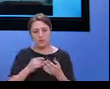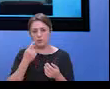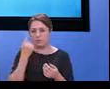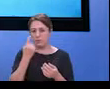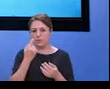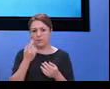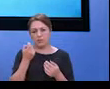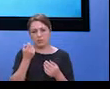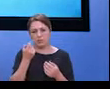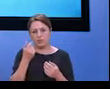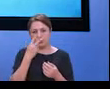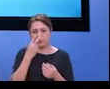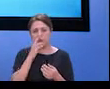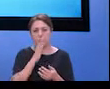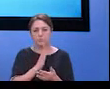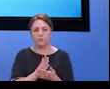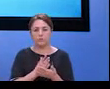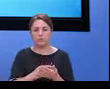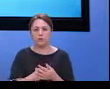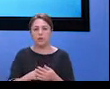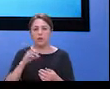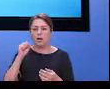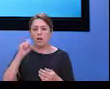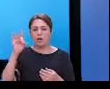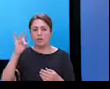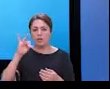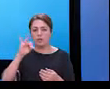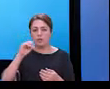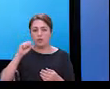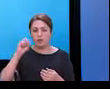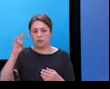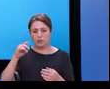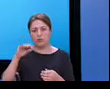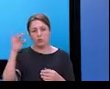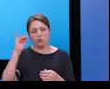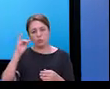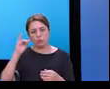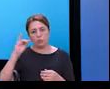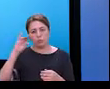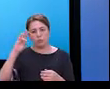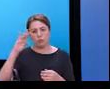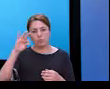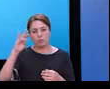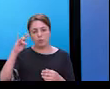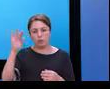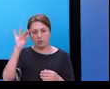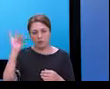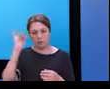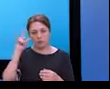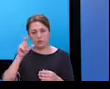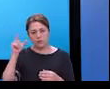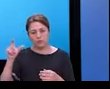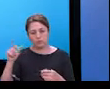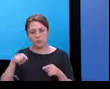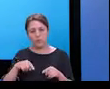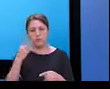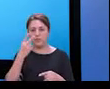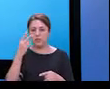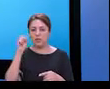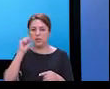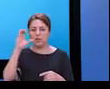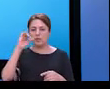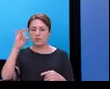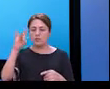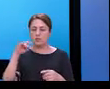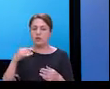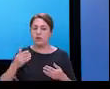турибди. Ариан юнон тарихчиси милодий 2-асрда яшаб ижод этган